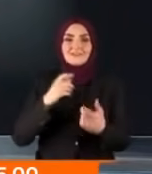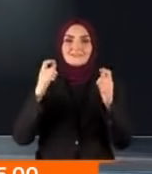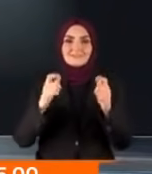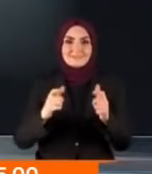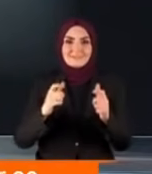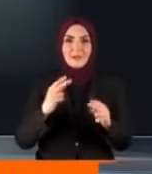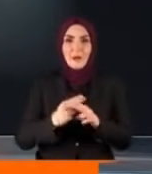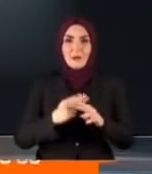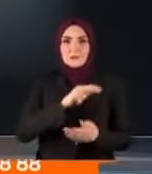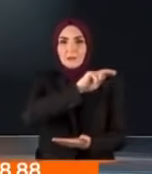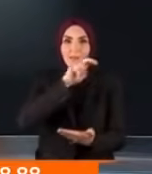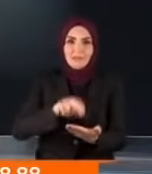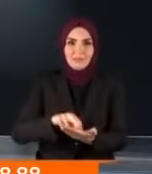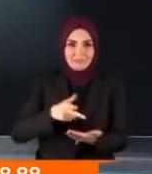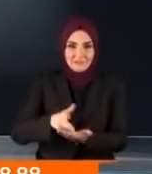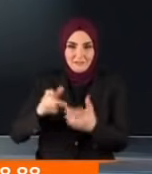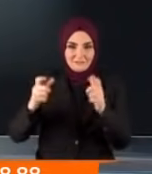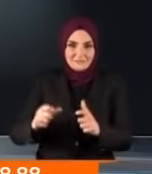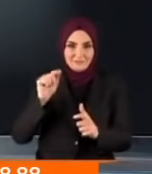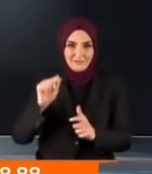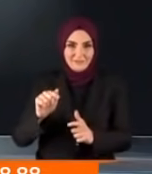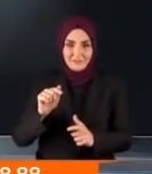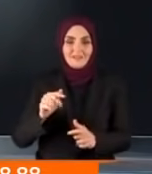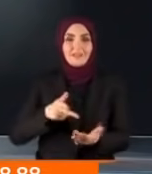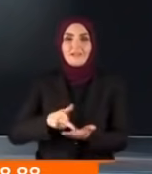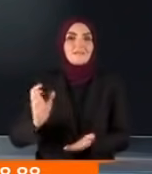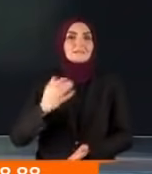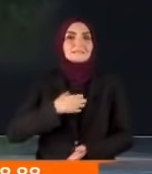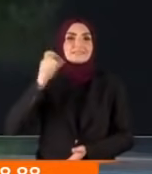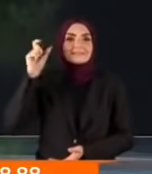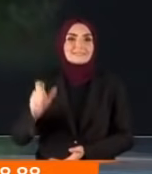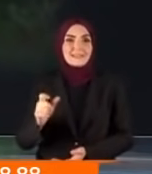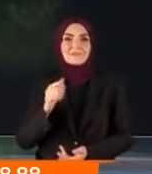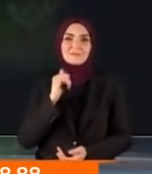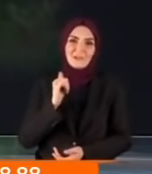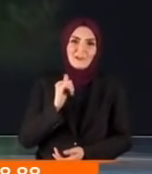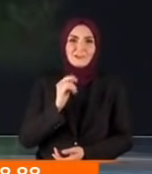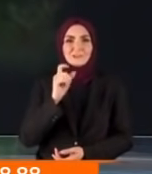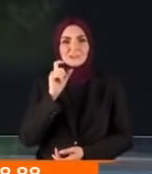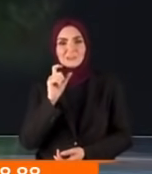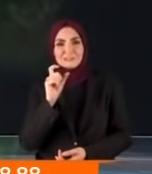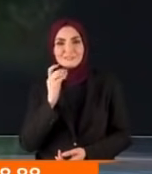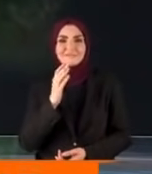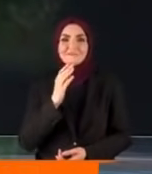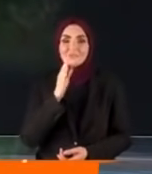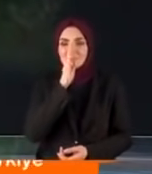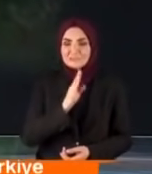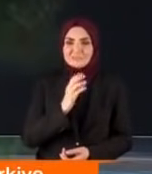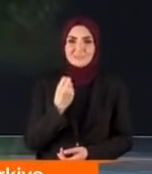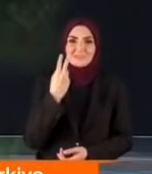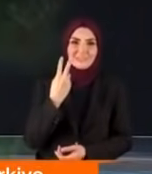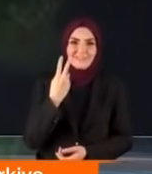karışık paraşütçüye tepki göstermişti. O görüntüler sonrası sosyal medyada fenomen olan çiftçi Kanadalı paraşütçüyle bir kez daha